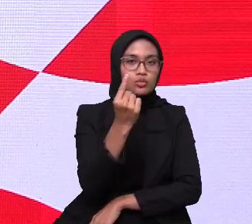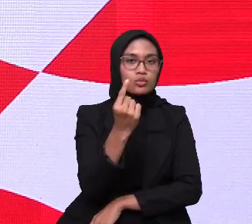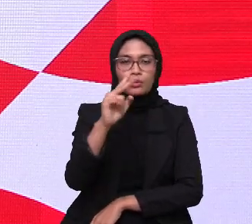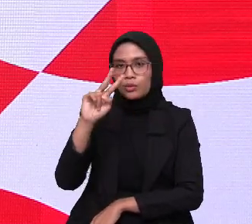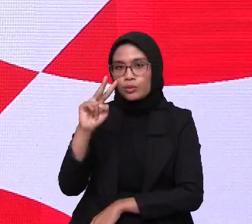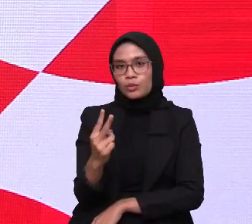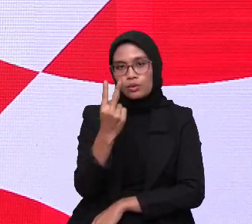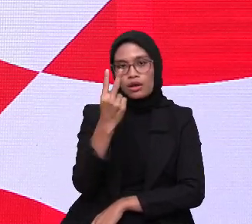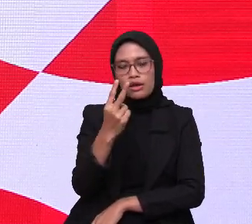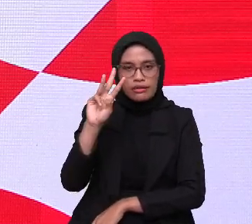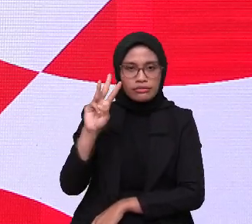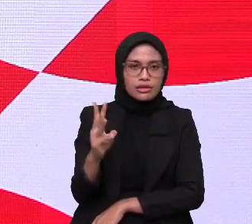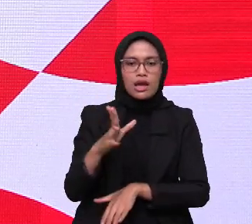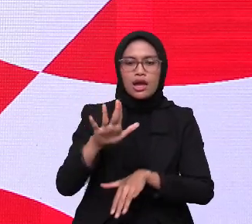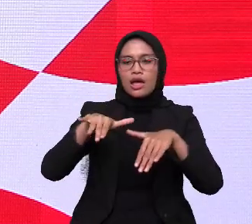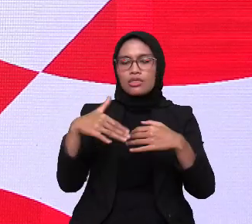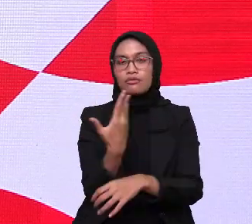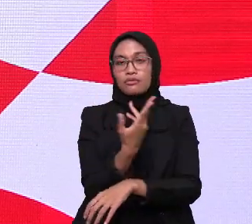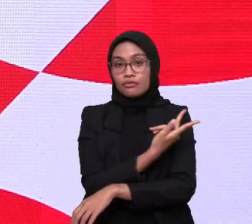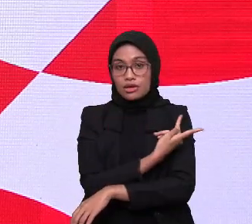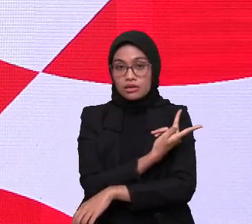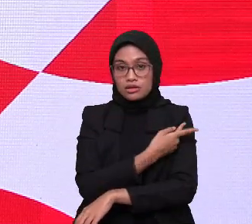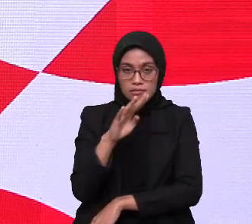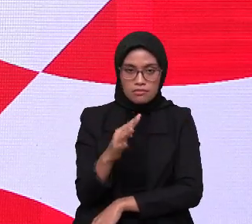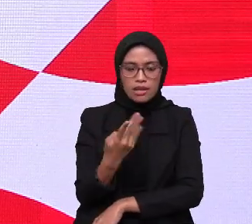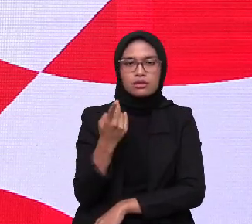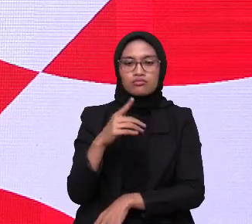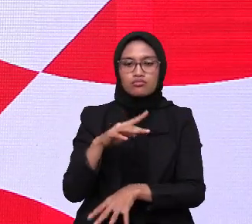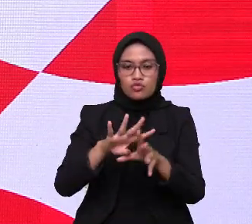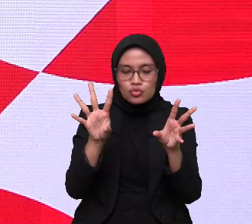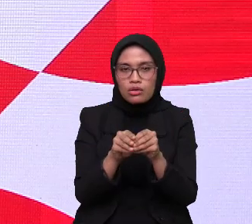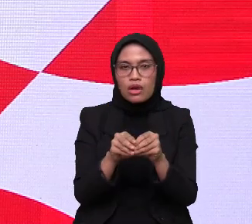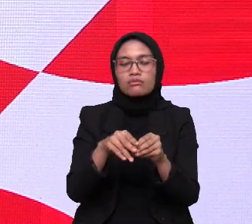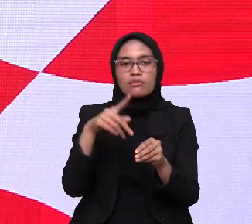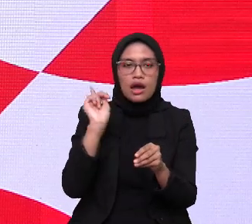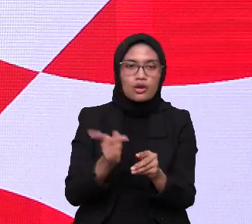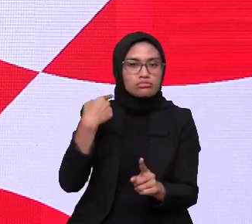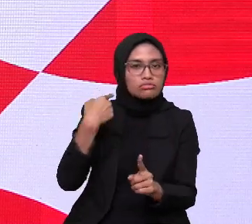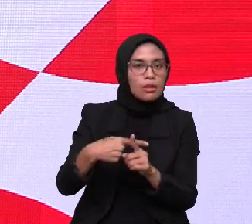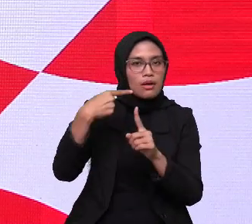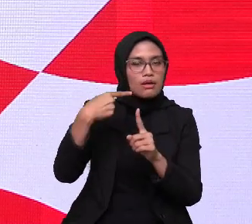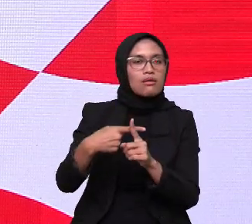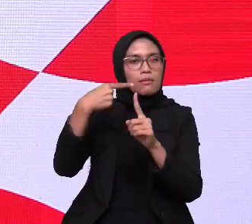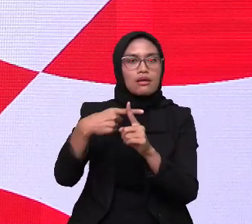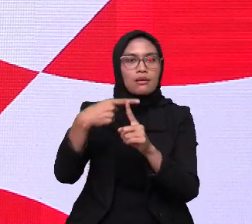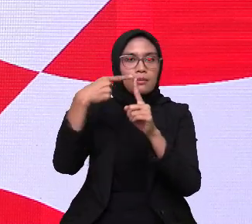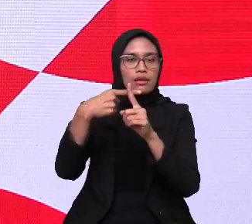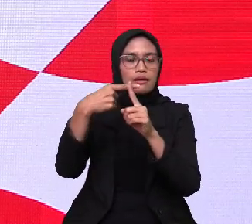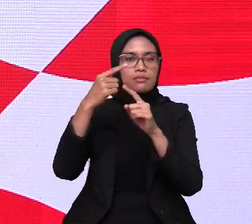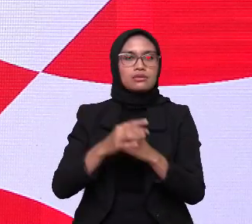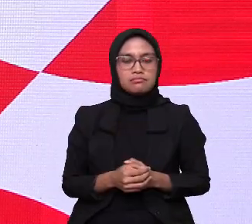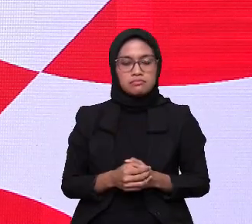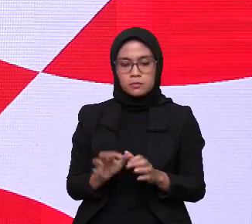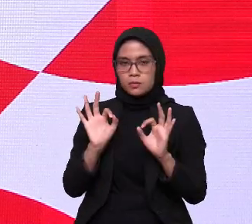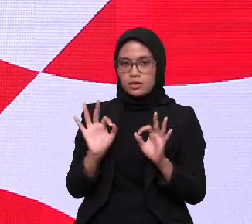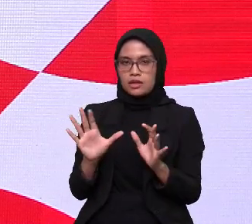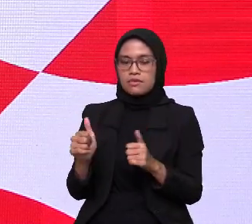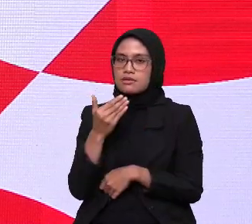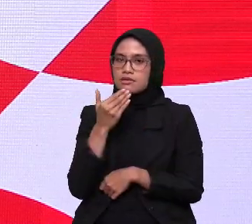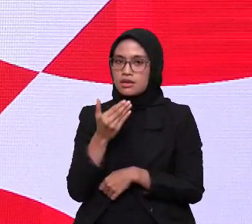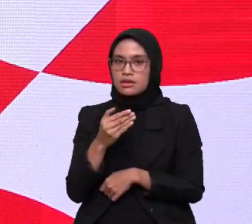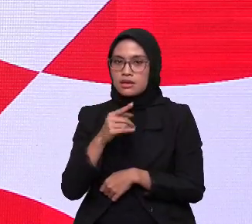c123 bahkan empat akan terus ditingkatkan cakupannya udah kasih terima kasih pak pertanyaan